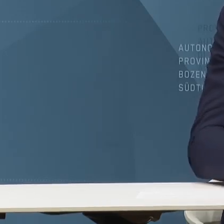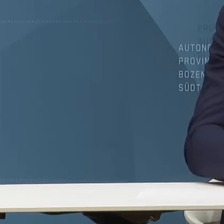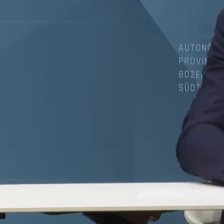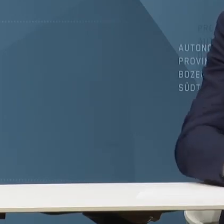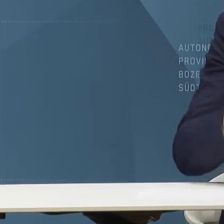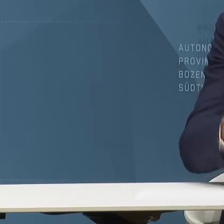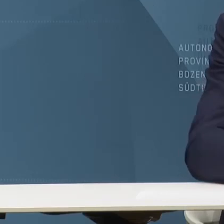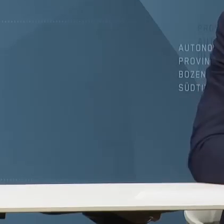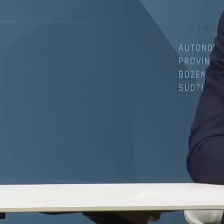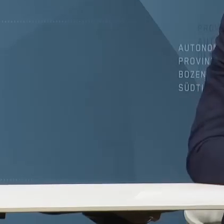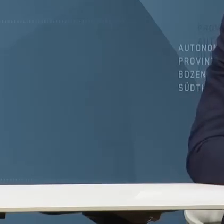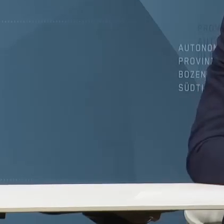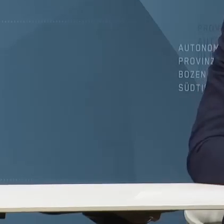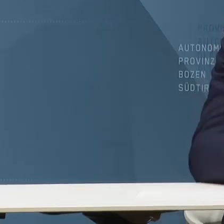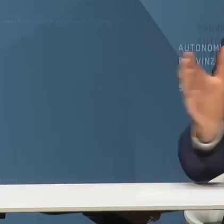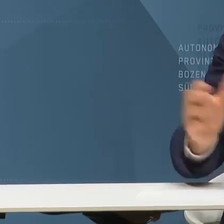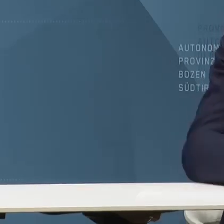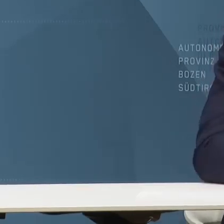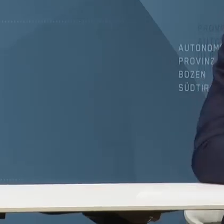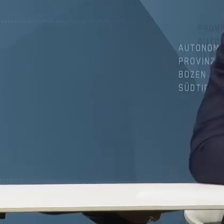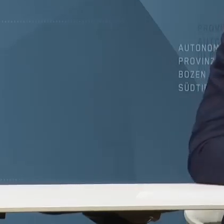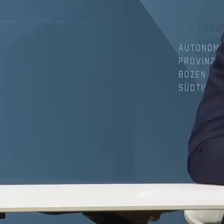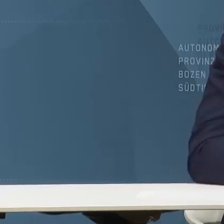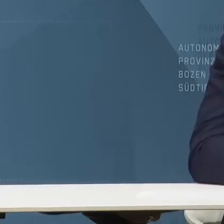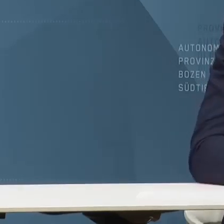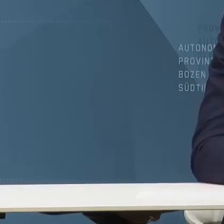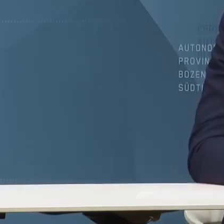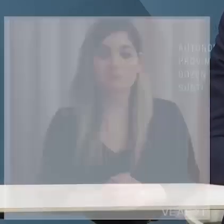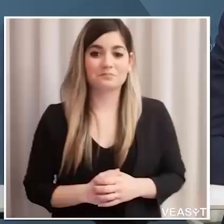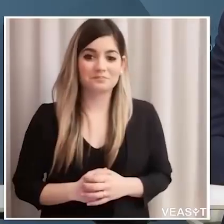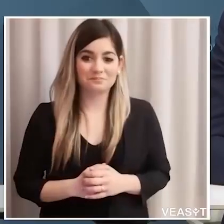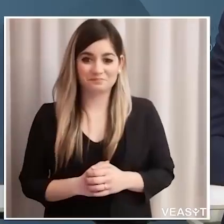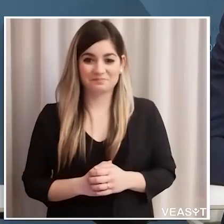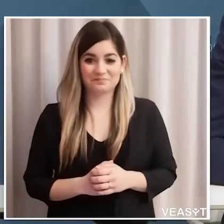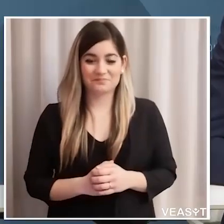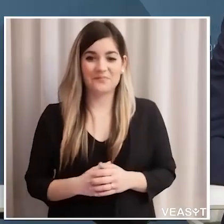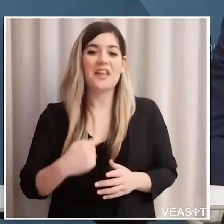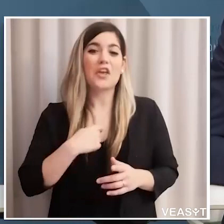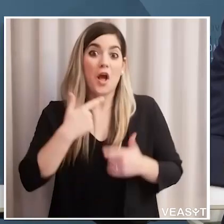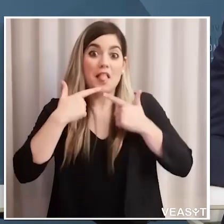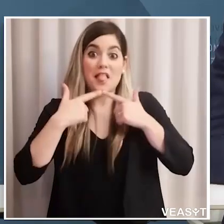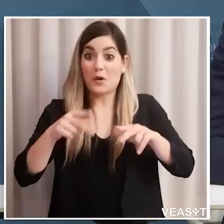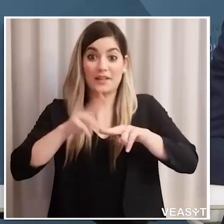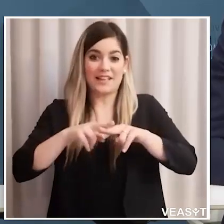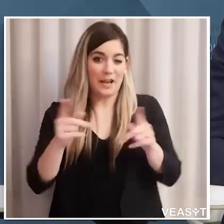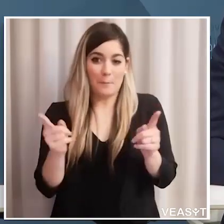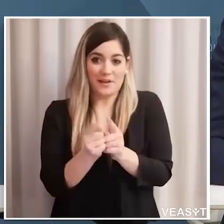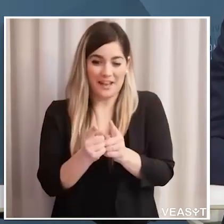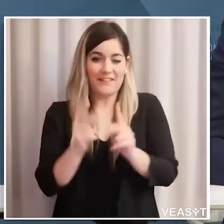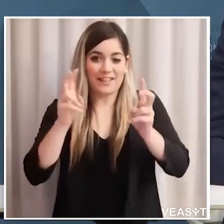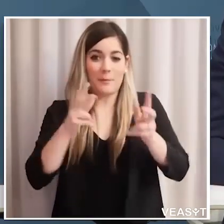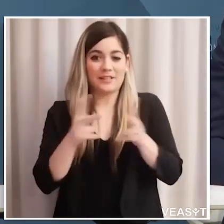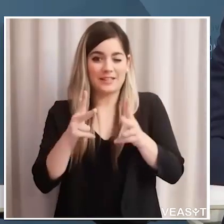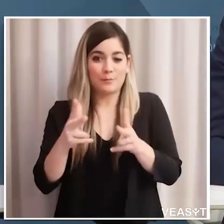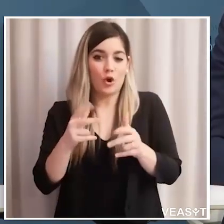Concludo brevemente, o introduco brevemente il tema del trasporto pubblico anche in lingua italiana, sottolineando quello che è stato detto prima anche